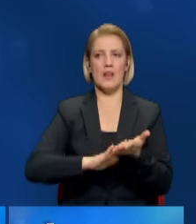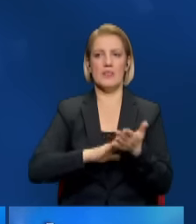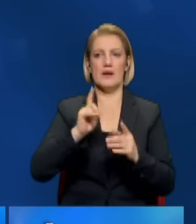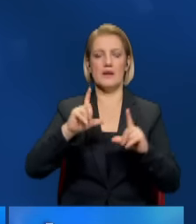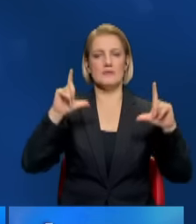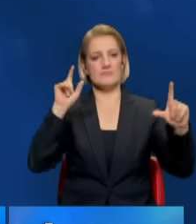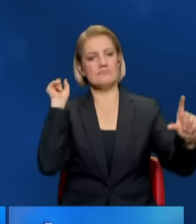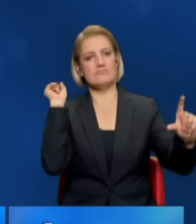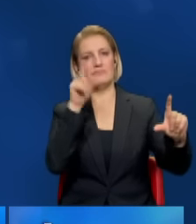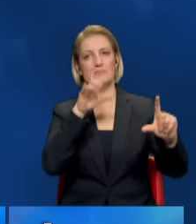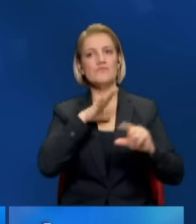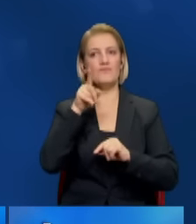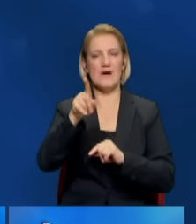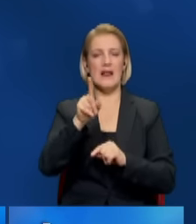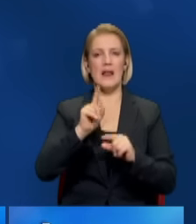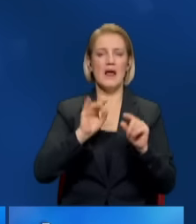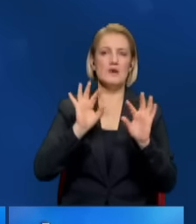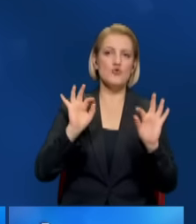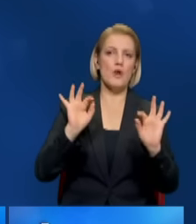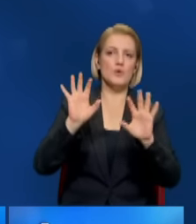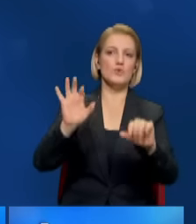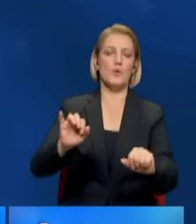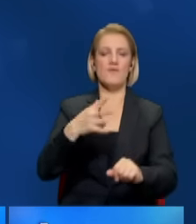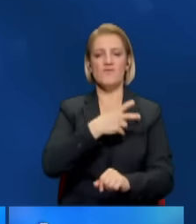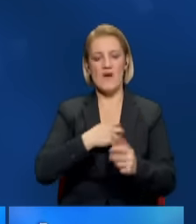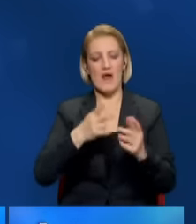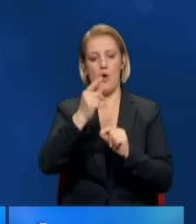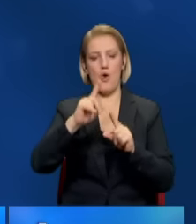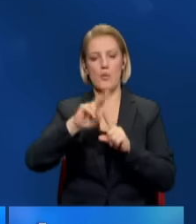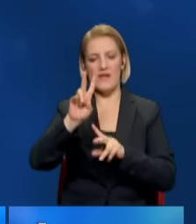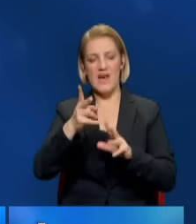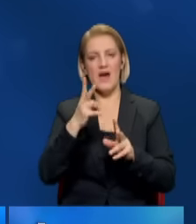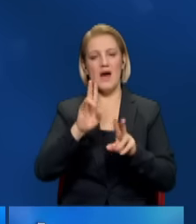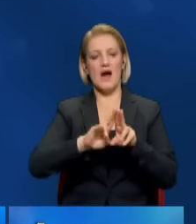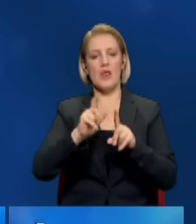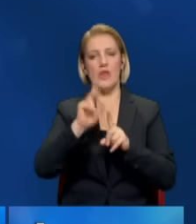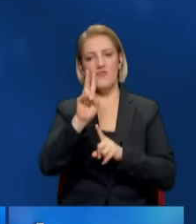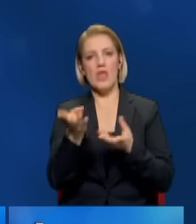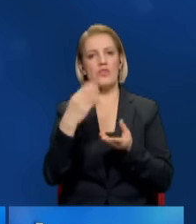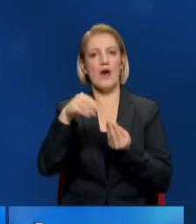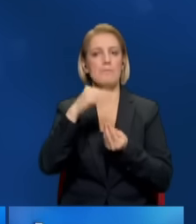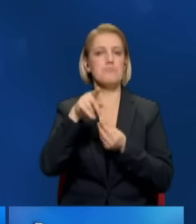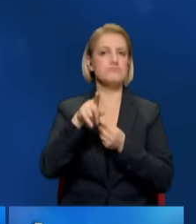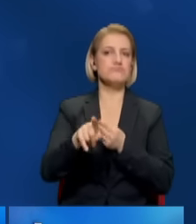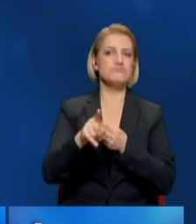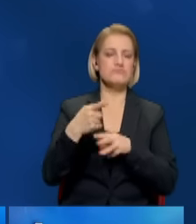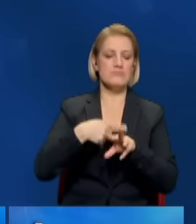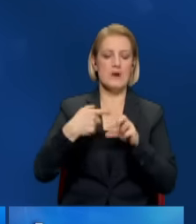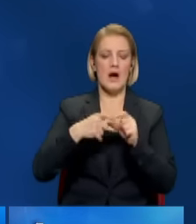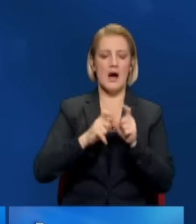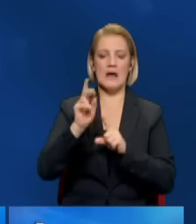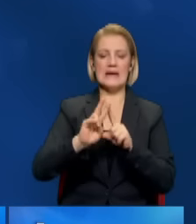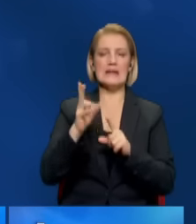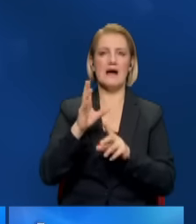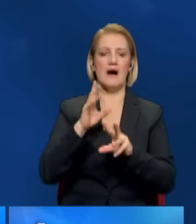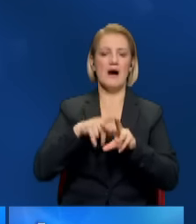var. Enflasyon hedefi şöyle tutturulmuş. Vergiler, ÖTV'ler, KDV'ler ve zamlar. Ve Ergin Asyalı'nın